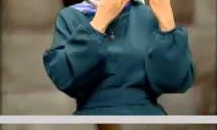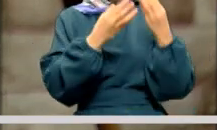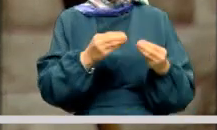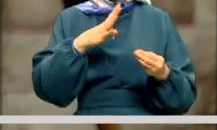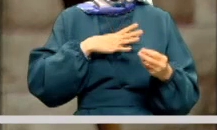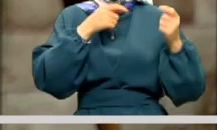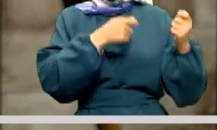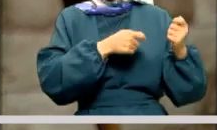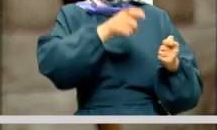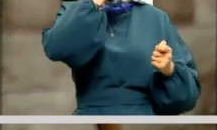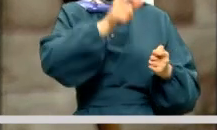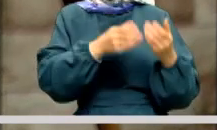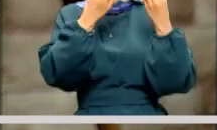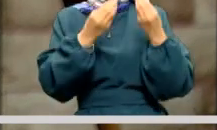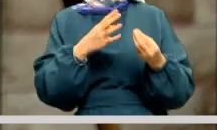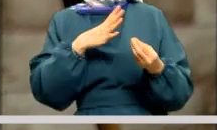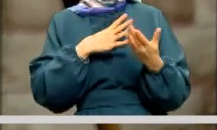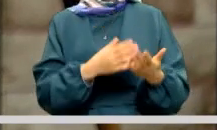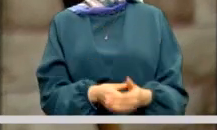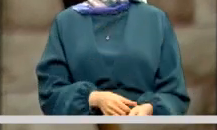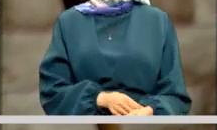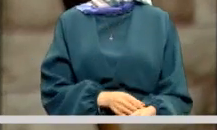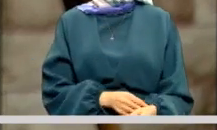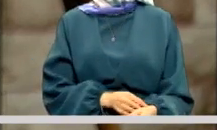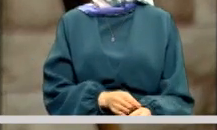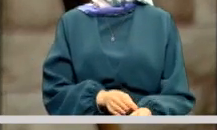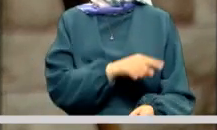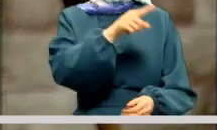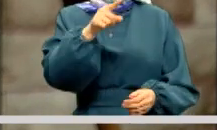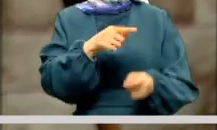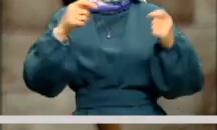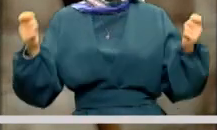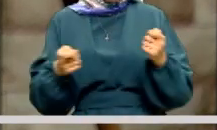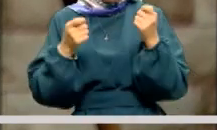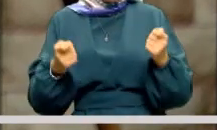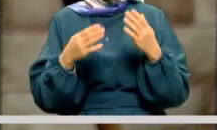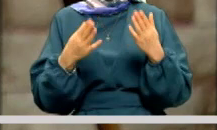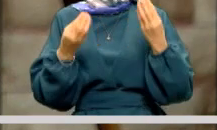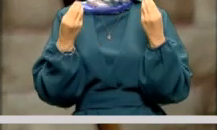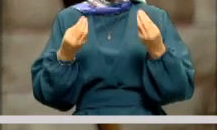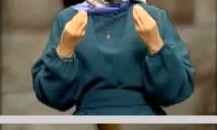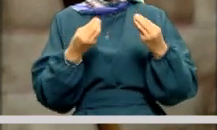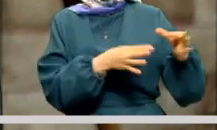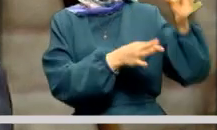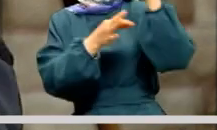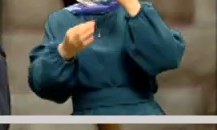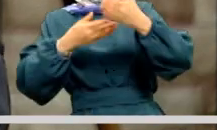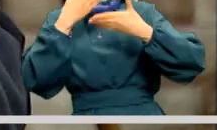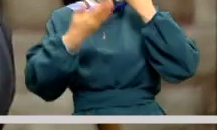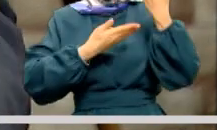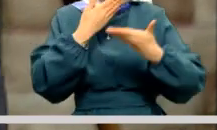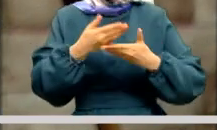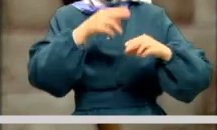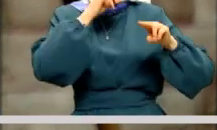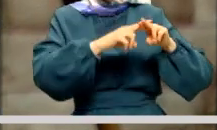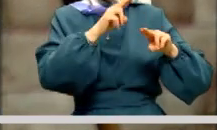Eğitimci öğretmen talep ediliyor Efendim oradaki işleri veya işte güzellikleri insanlara anlatacak öğretecek